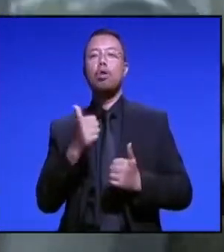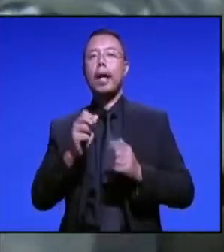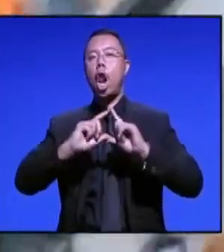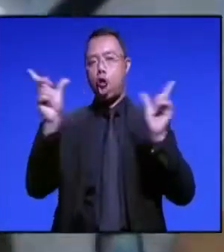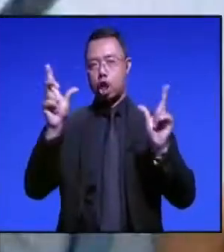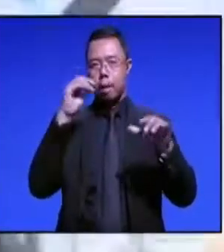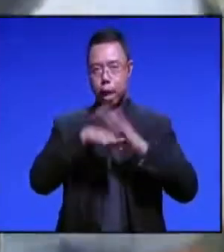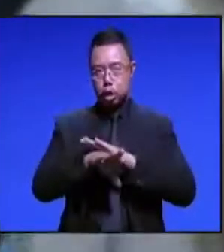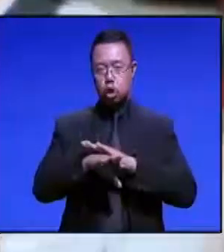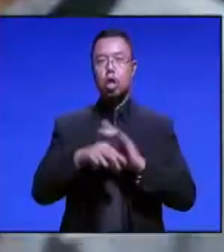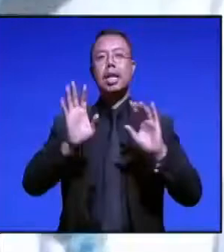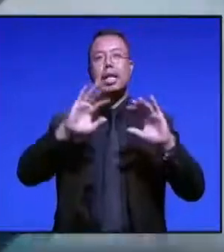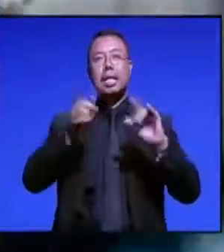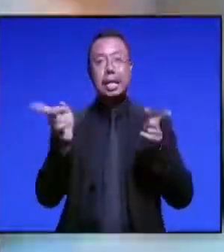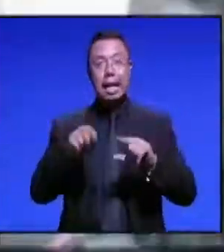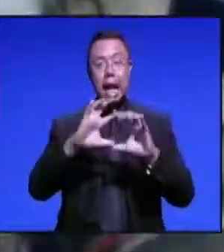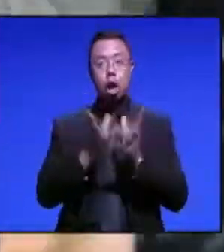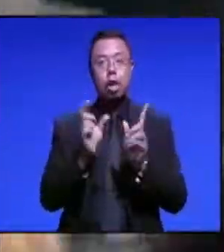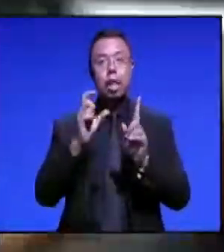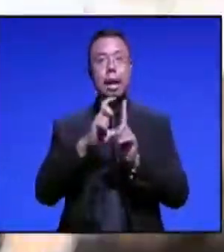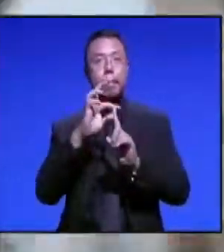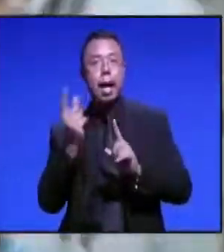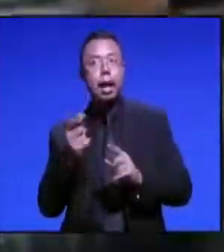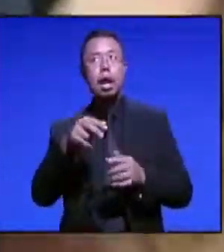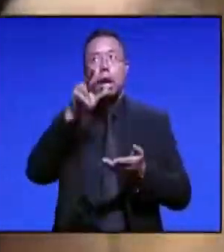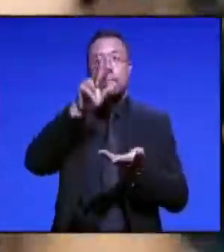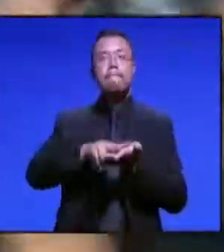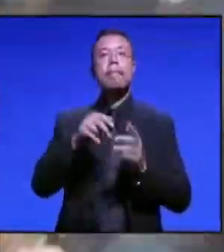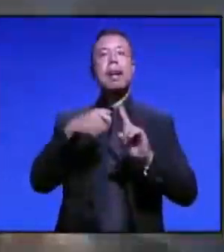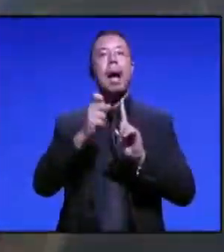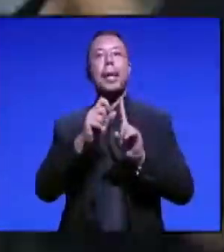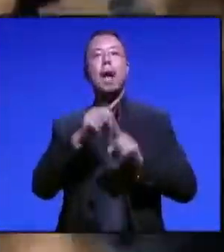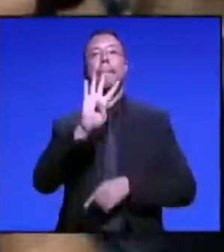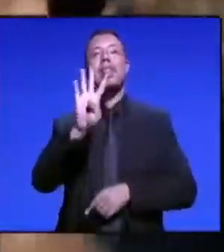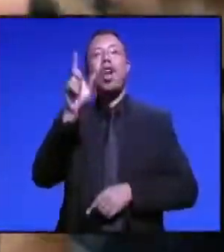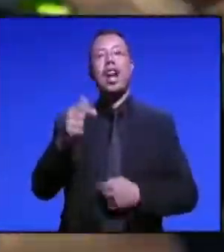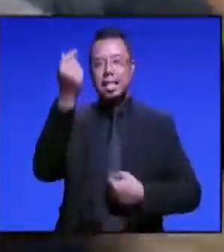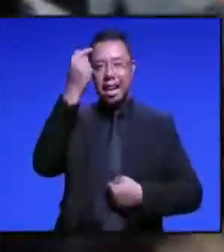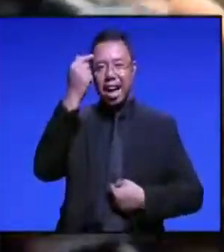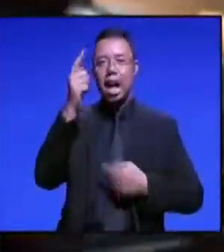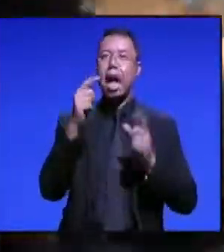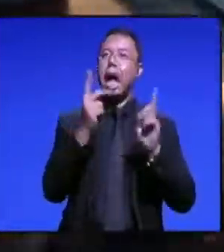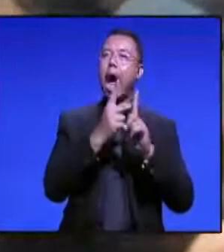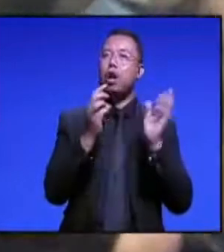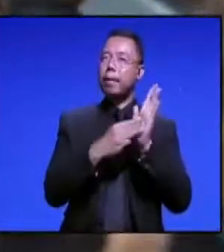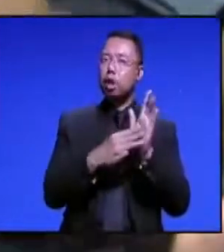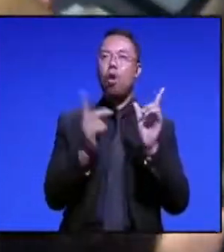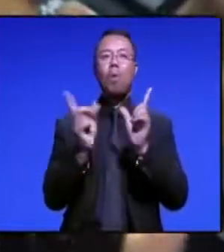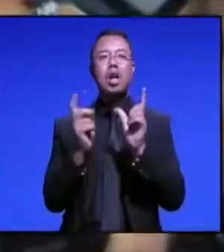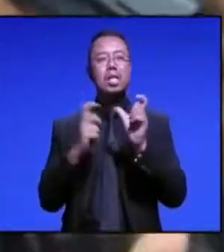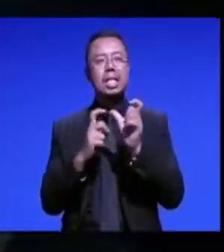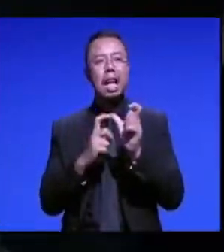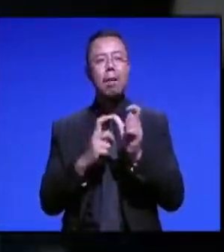Harun. KPK menetapkan total 4 tersangka dalam kasus ini. Selain Harun Masiku dan Wahyu Setiawan, KPK juga menyematkan